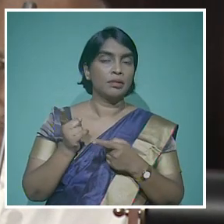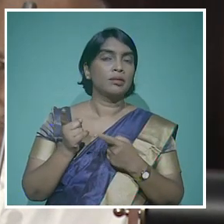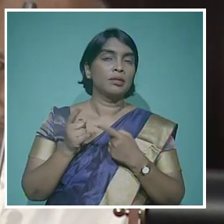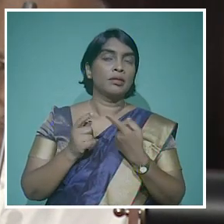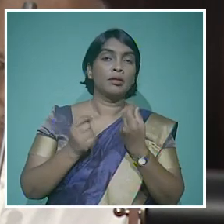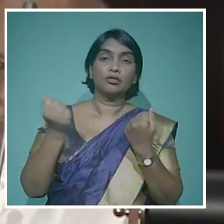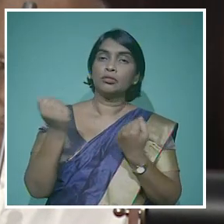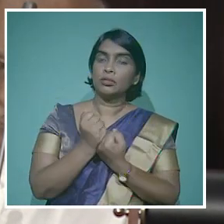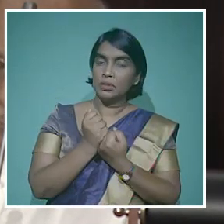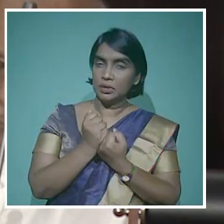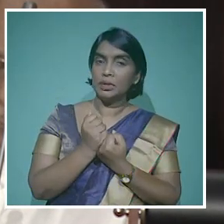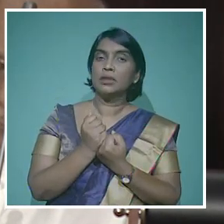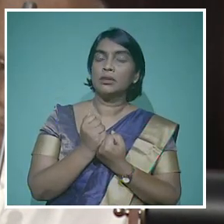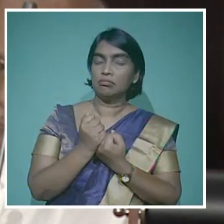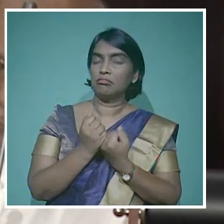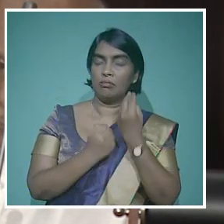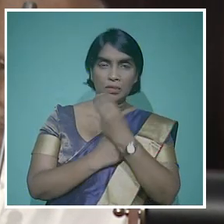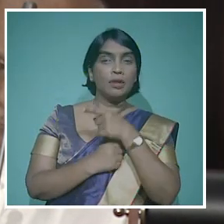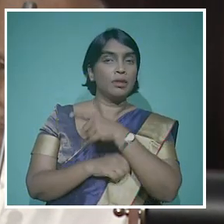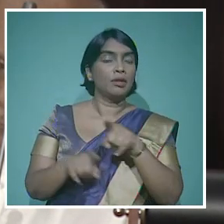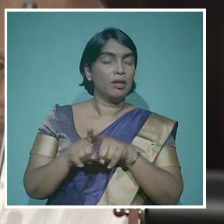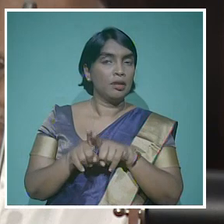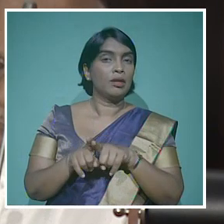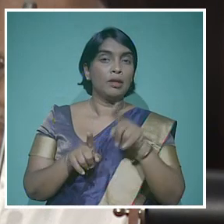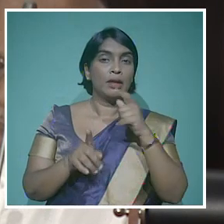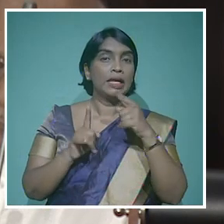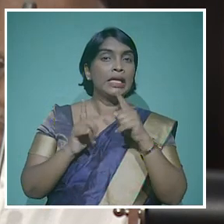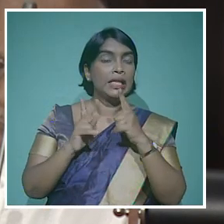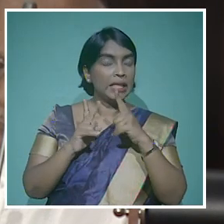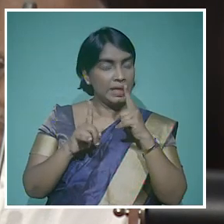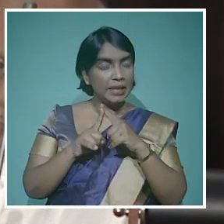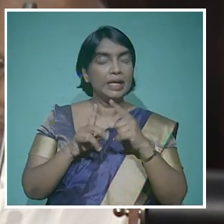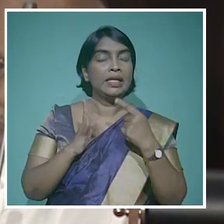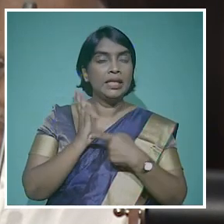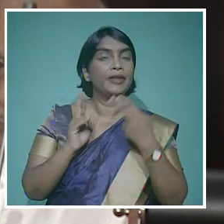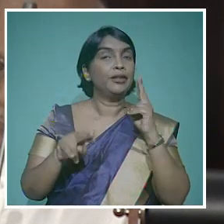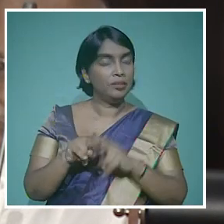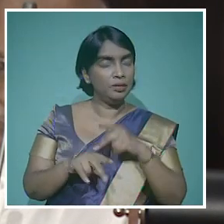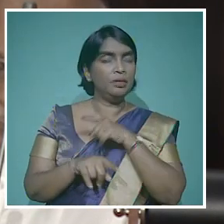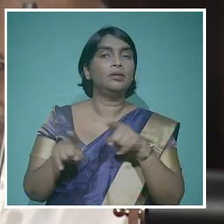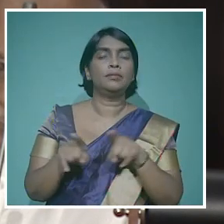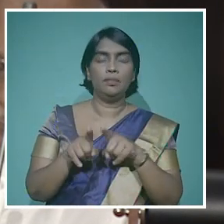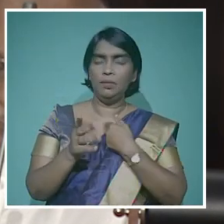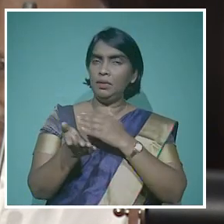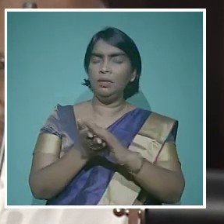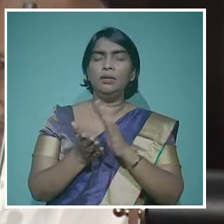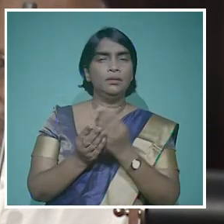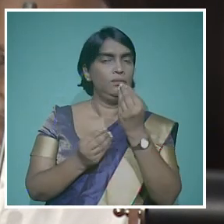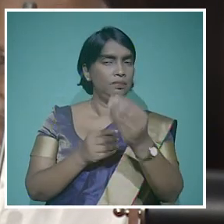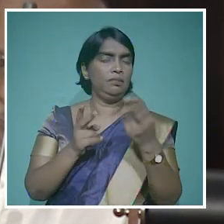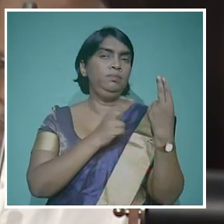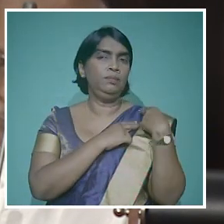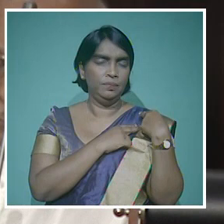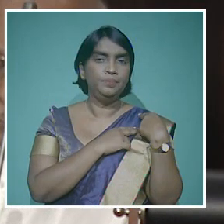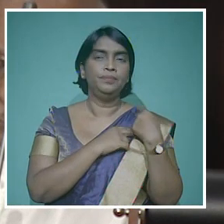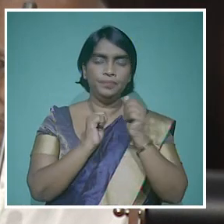දායකත්වයේ ලබා දී එබැවින් සේවක භාරකාර අරමුදල යම් සහනයක් සැලසීම යුතුකමක් හා